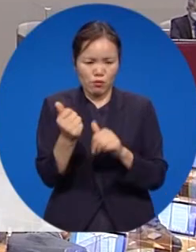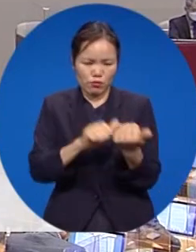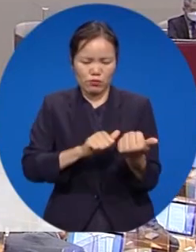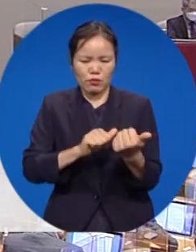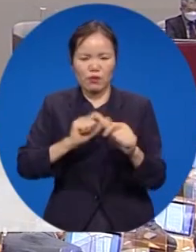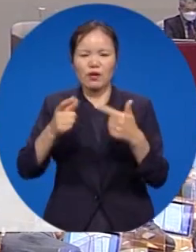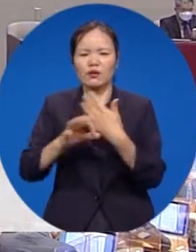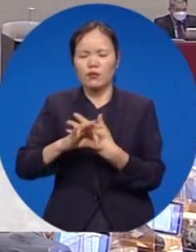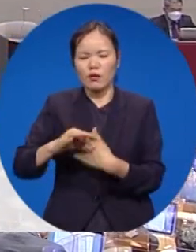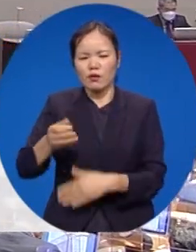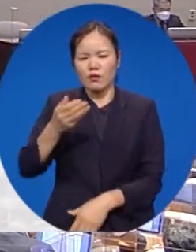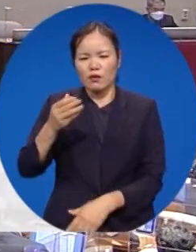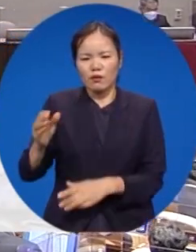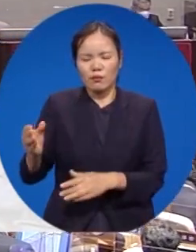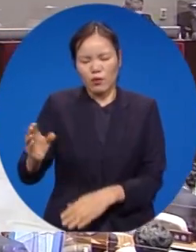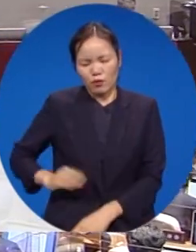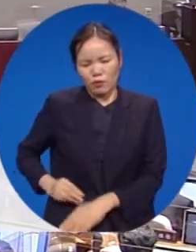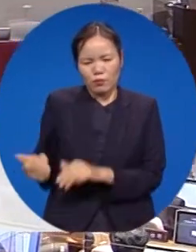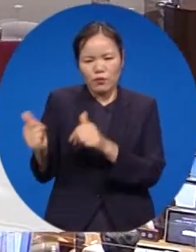마찬가지라며 울부짖고 있습니다.